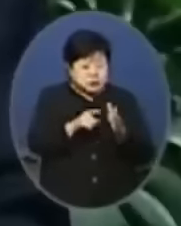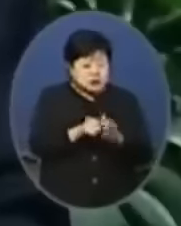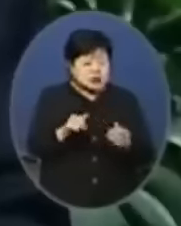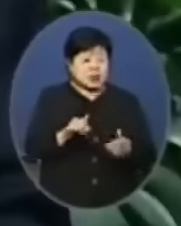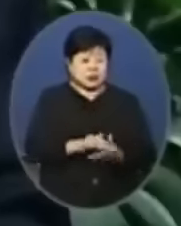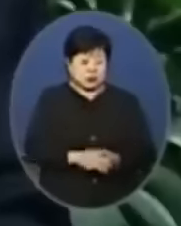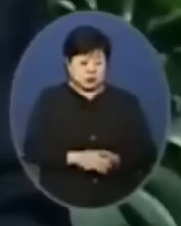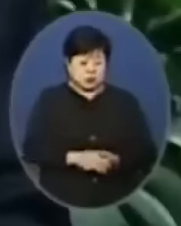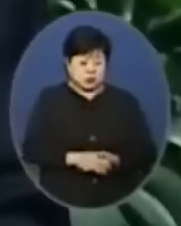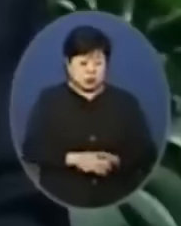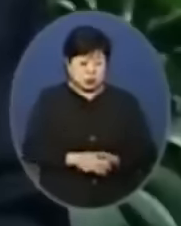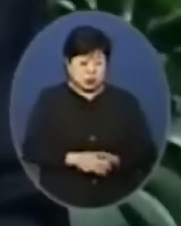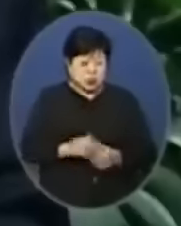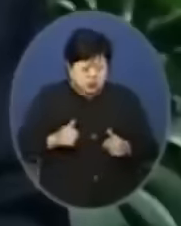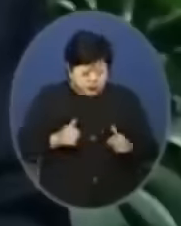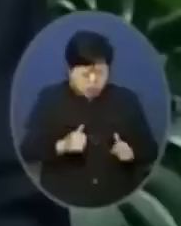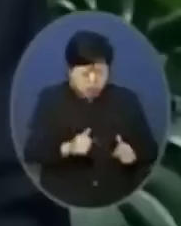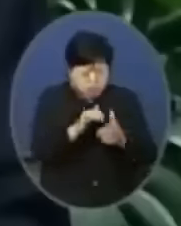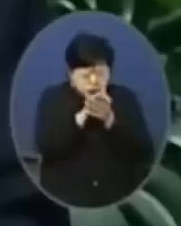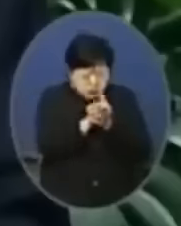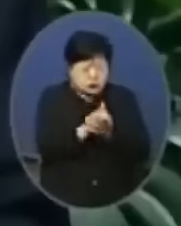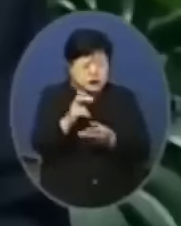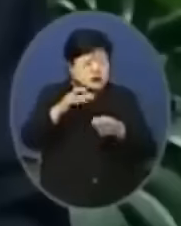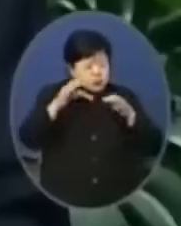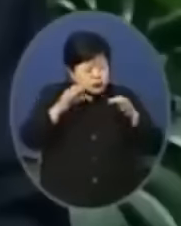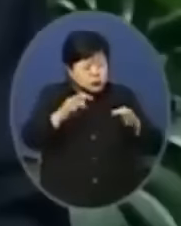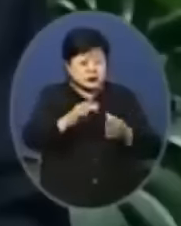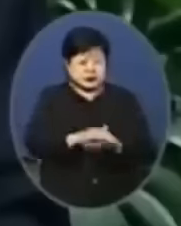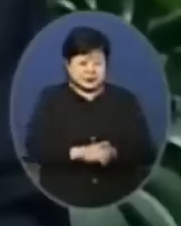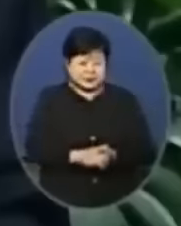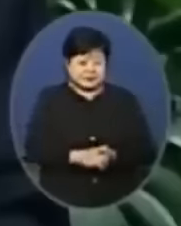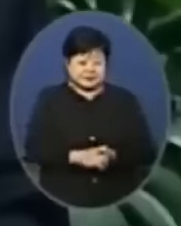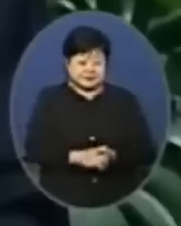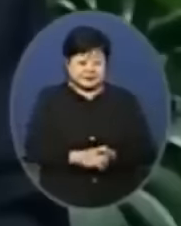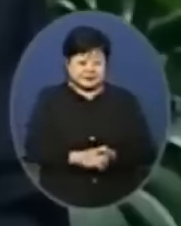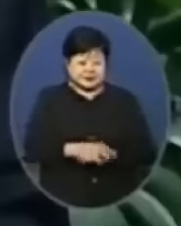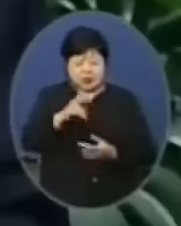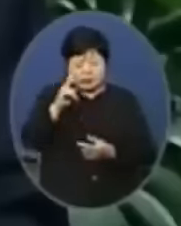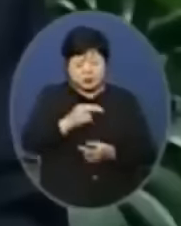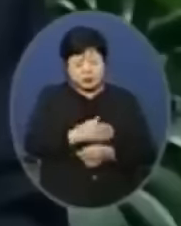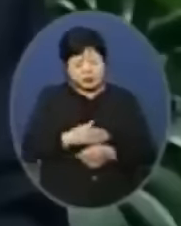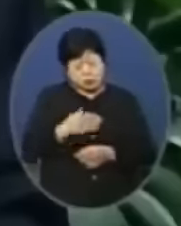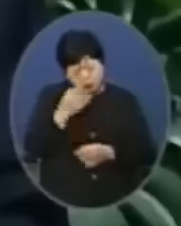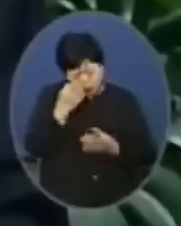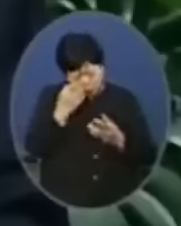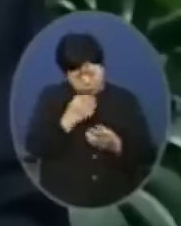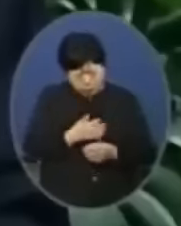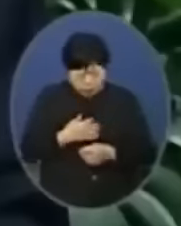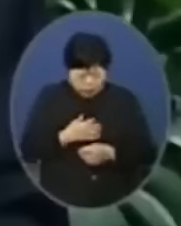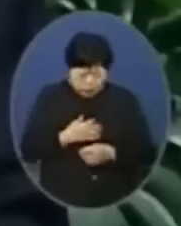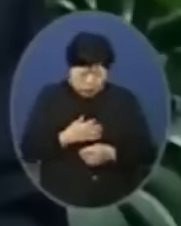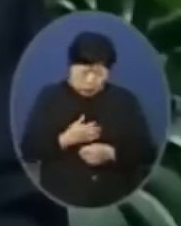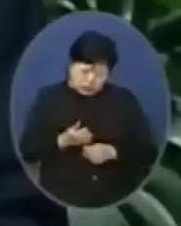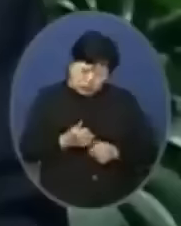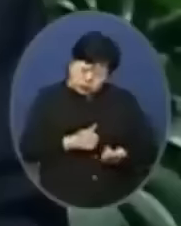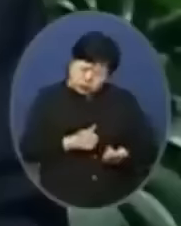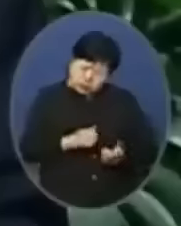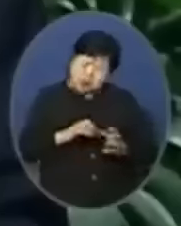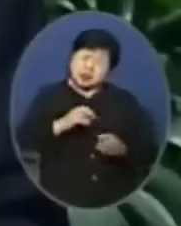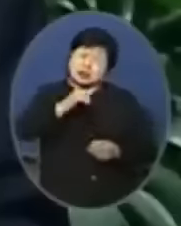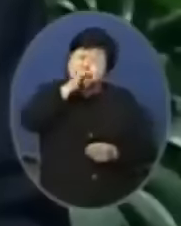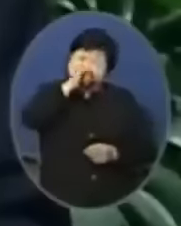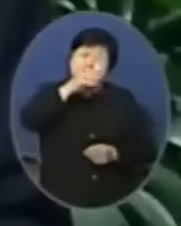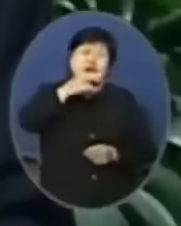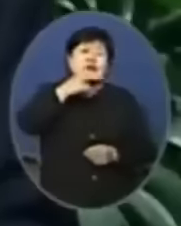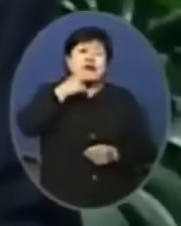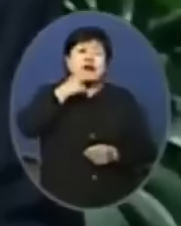사람도 열심히 기도도 하고 찬송도 하면서 갑자기 몸이 고통스러워 괴로우면 진짜 천당에 있을까?